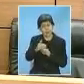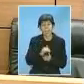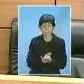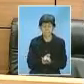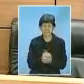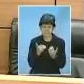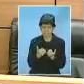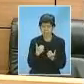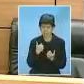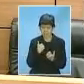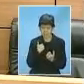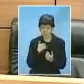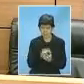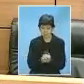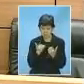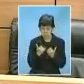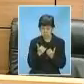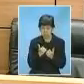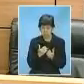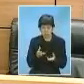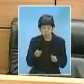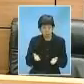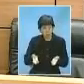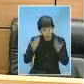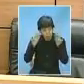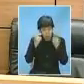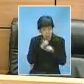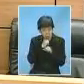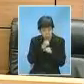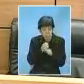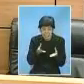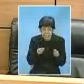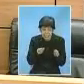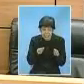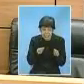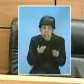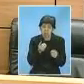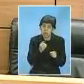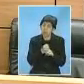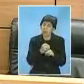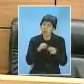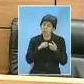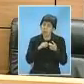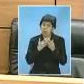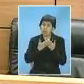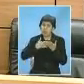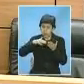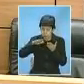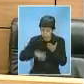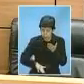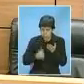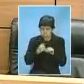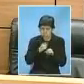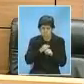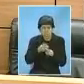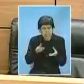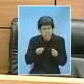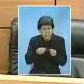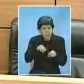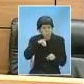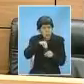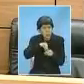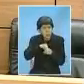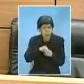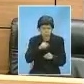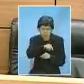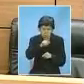ใจตรงนี้ท่านประธานครับเวลาเวรคืนกันเนี่ยนะครับที่ดินชานเมืองไม่เป็นไรครับราคาถูกหน่อยแต่ถ้าที่ดินที่อยู่ในเมือง